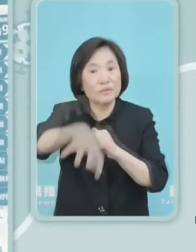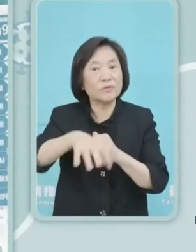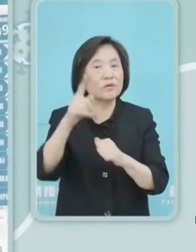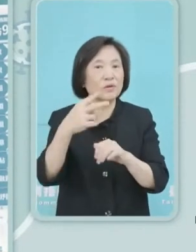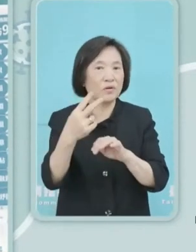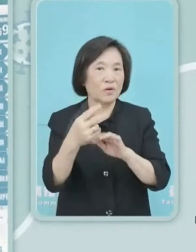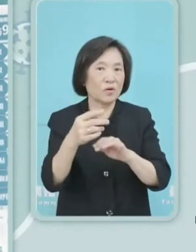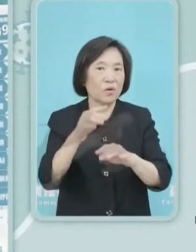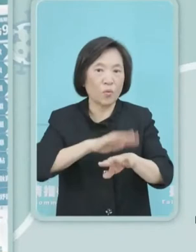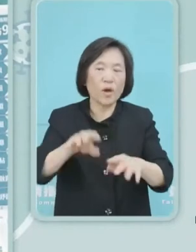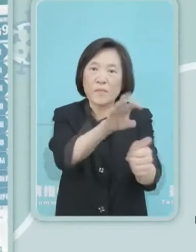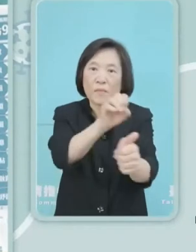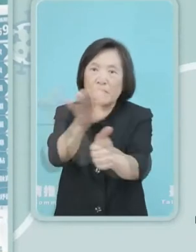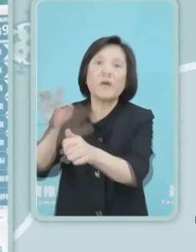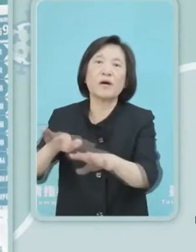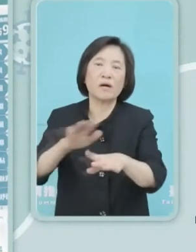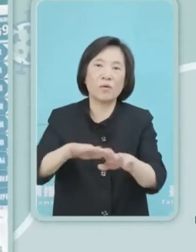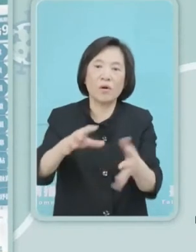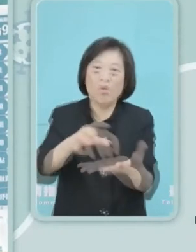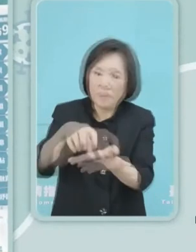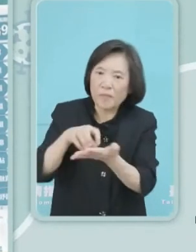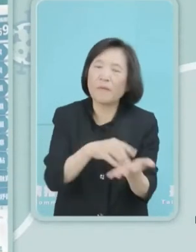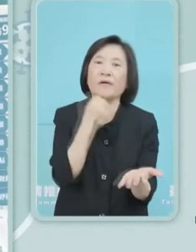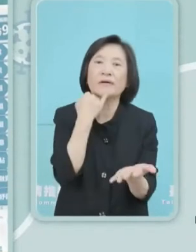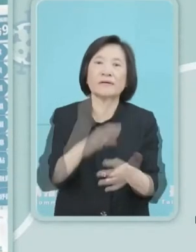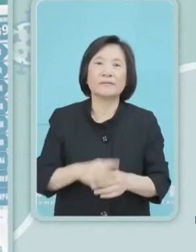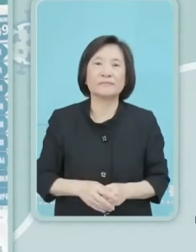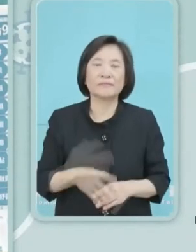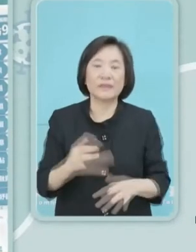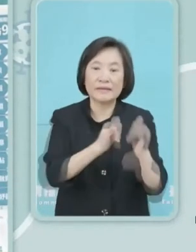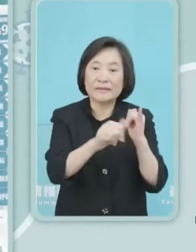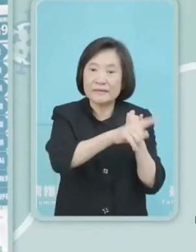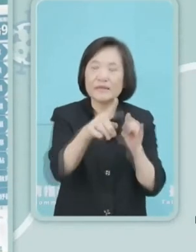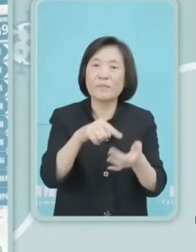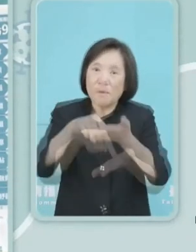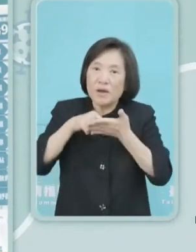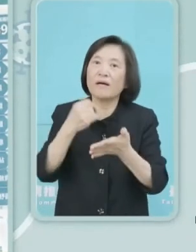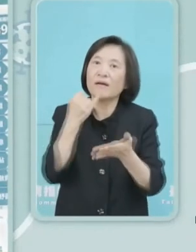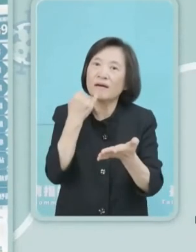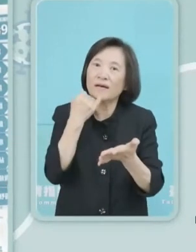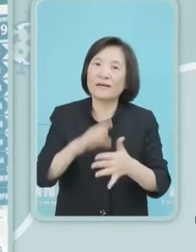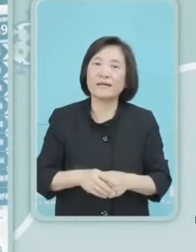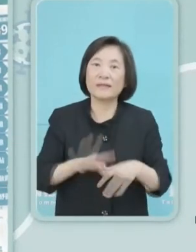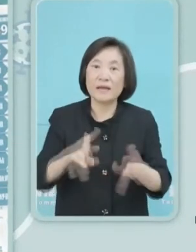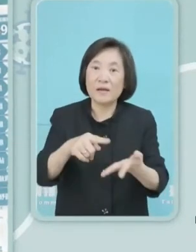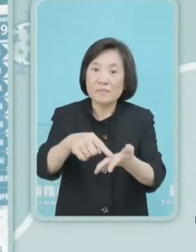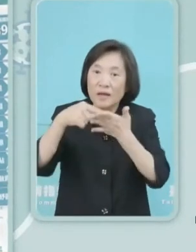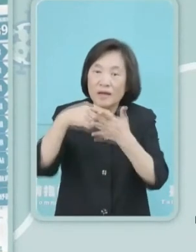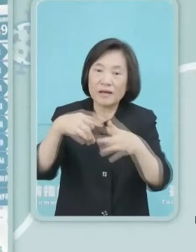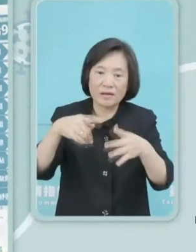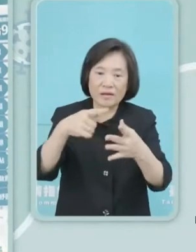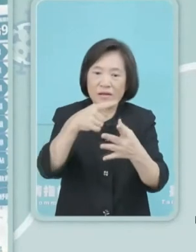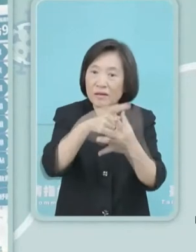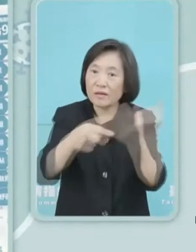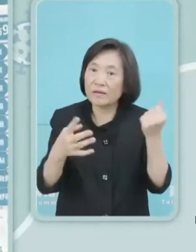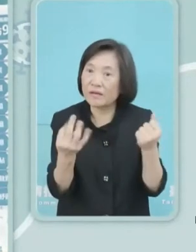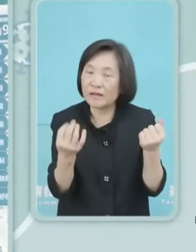动来做一些的办理，那另外还有一些市民朋友会做一些申请，那但是现在申请的件数